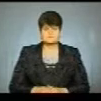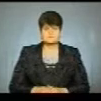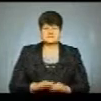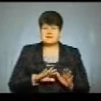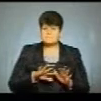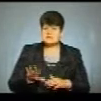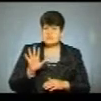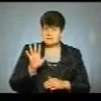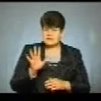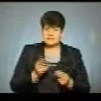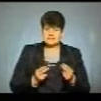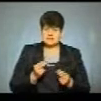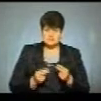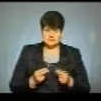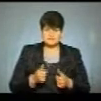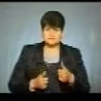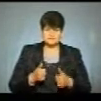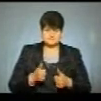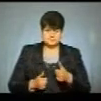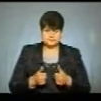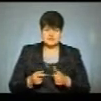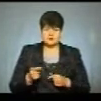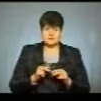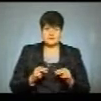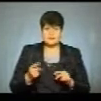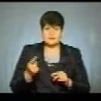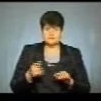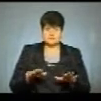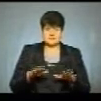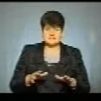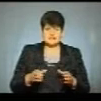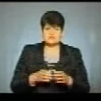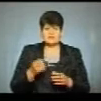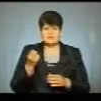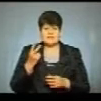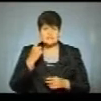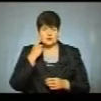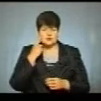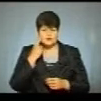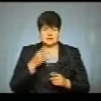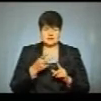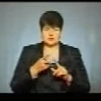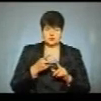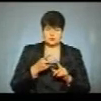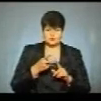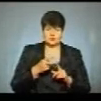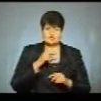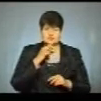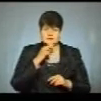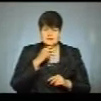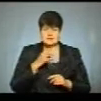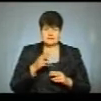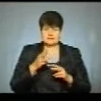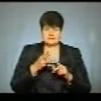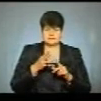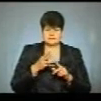Після 5 зіграних матчів Тернопіль-Педуніверситет на першому місці з активом 12 очок. На другій сходинці студенти із Чернівців і